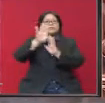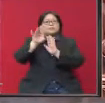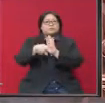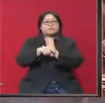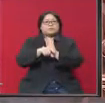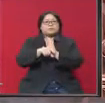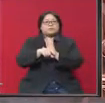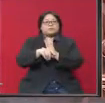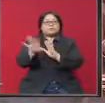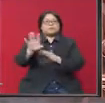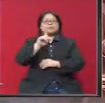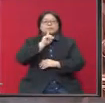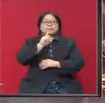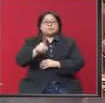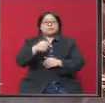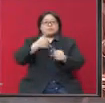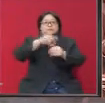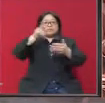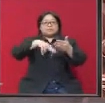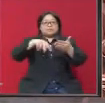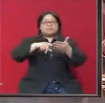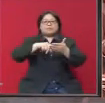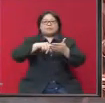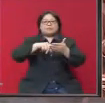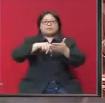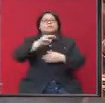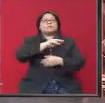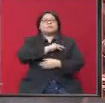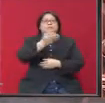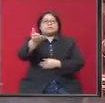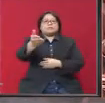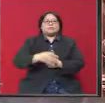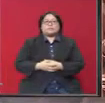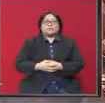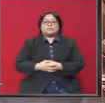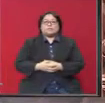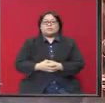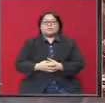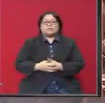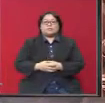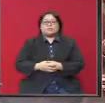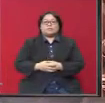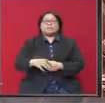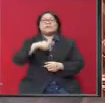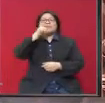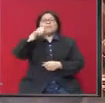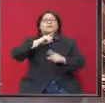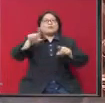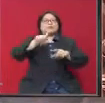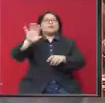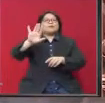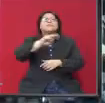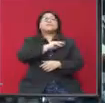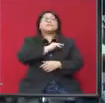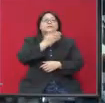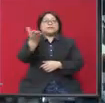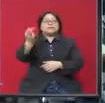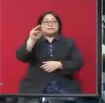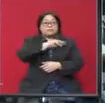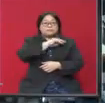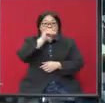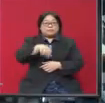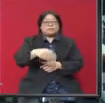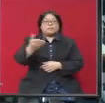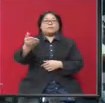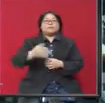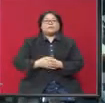itu sepatunya dalam bacaan itu tetap latar belakang dibolehkan jawab atuh Bun